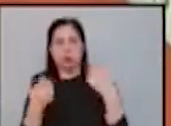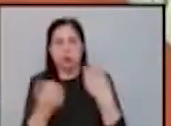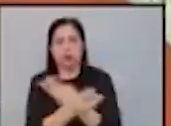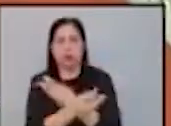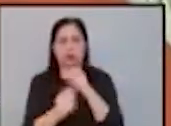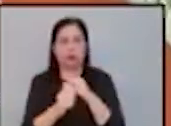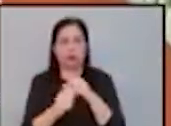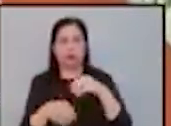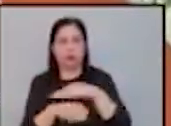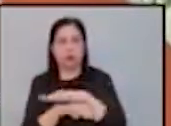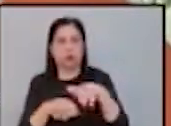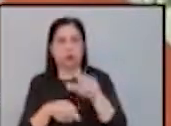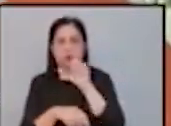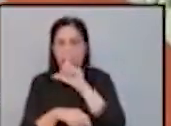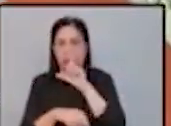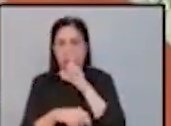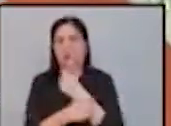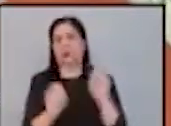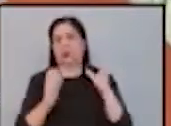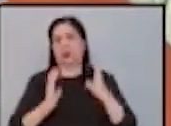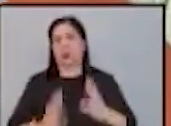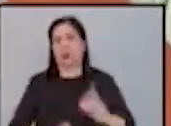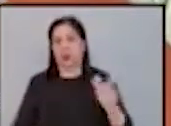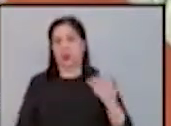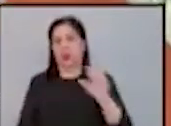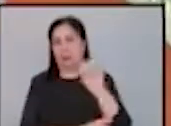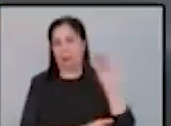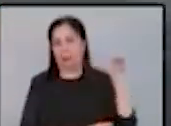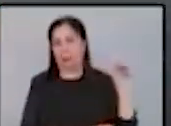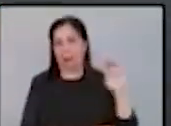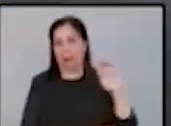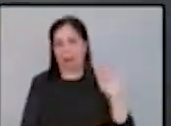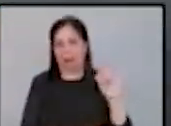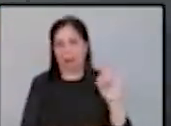ng Luzon. Si Naomi Tiburcio sa detalye.